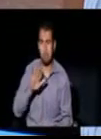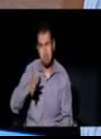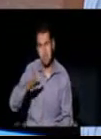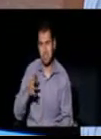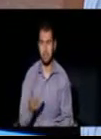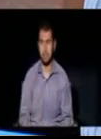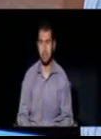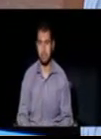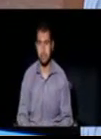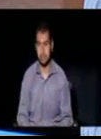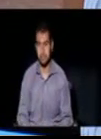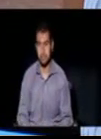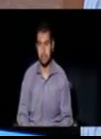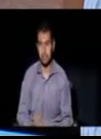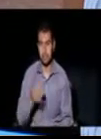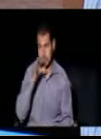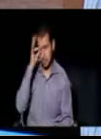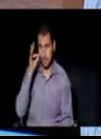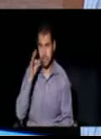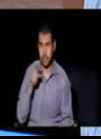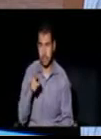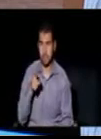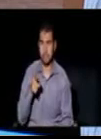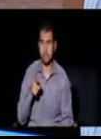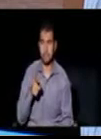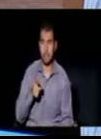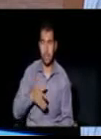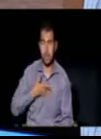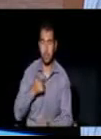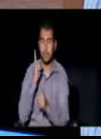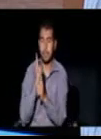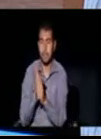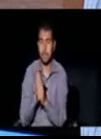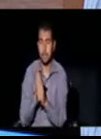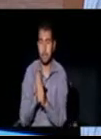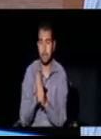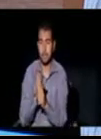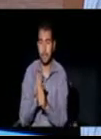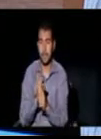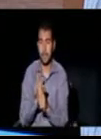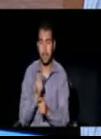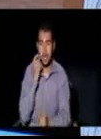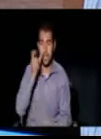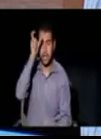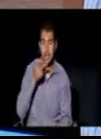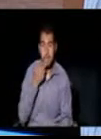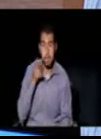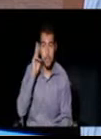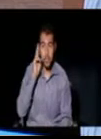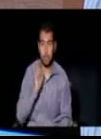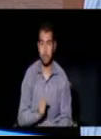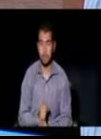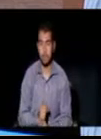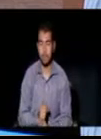الدنيا. طب قولي لي، لما بتنزلي مثلا وتقابلي اشخاص من الصم، وحضرتك طبعا مثال قوي بقى للناس اللي يعني